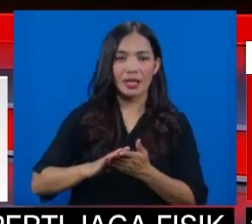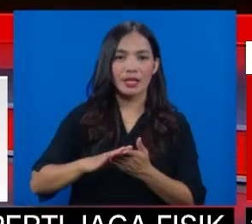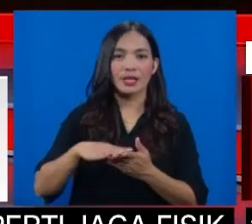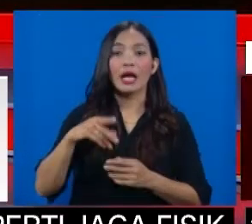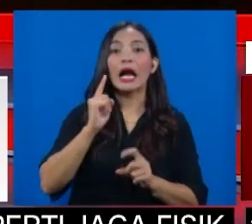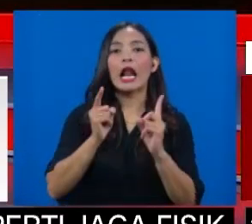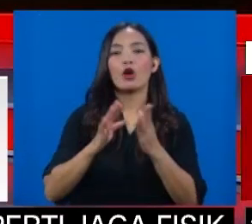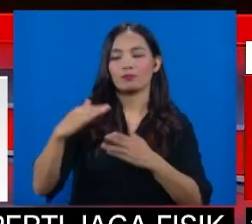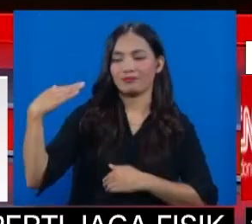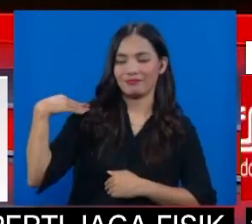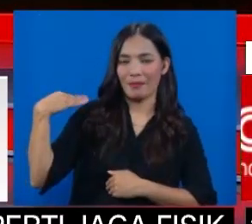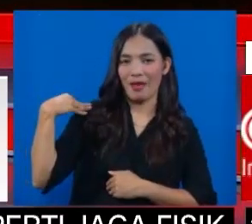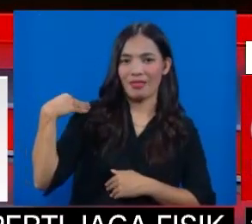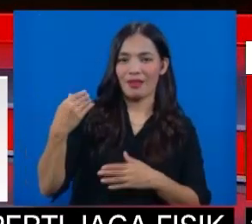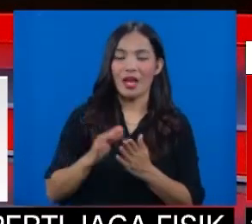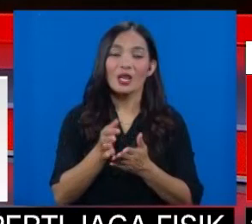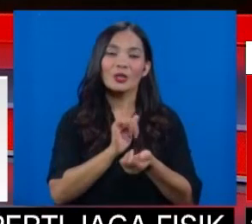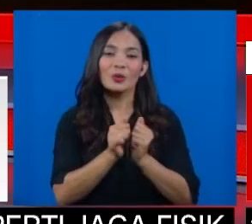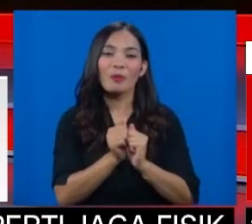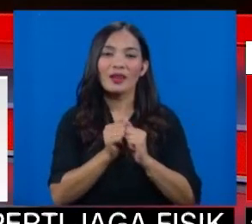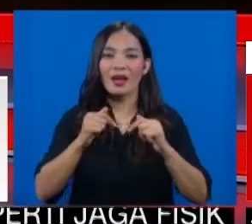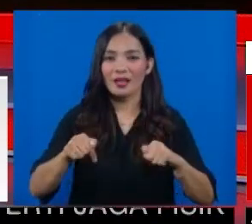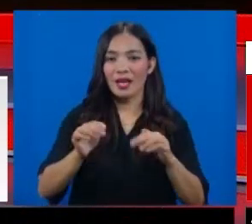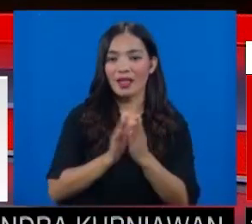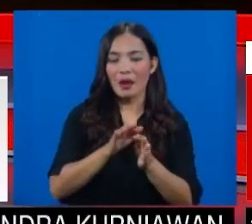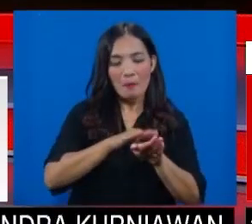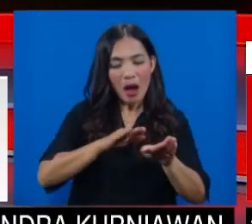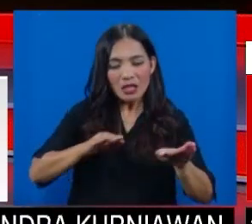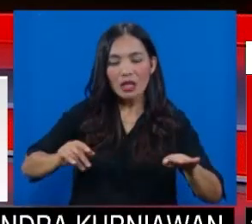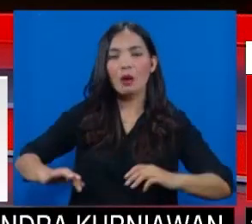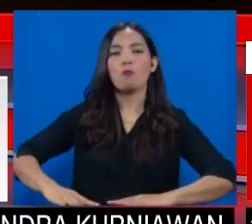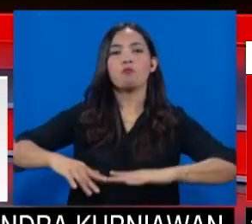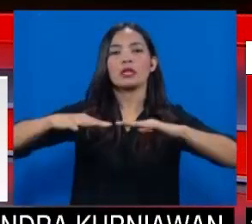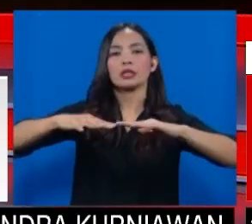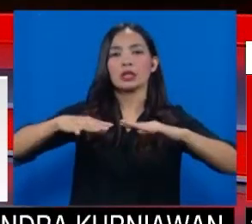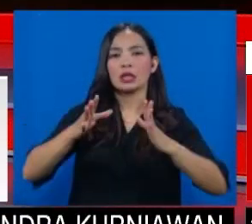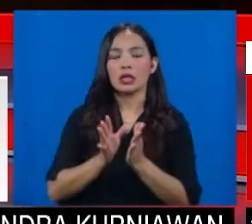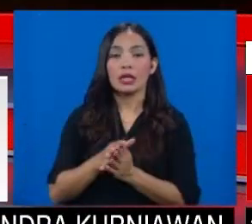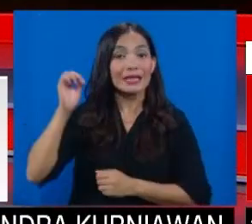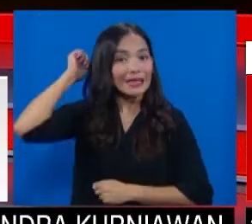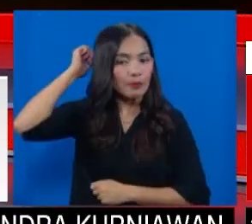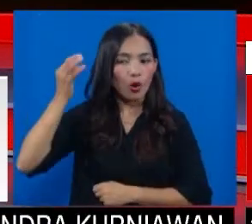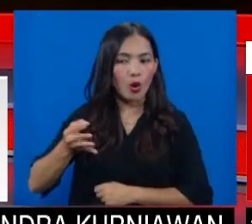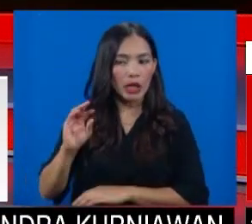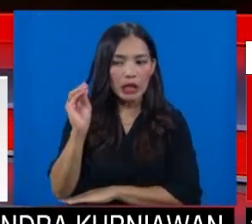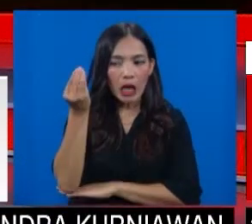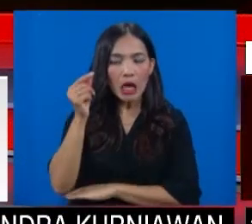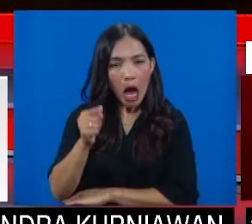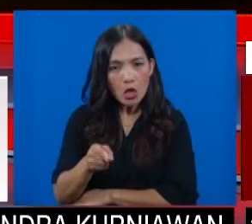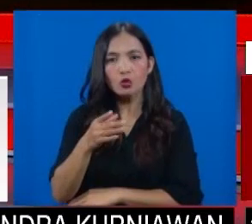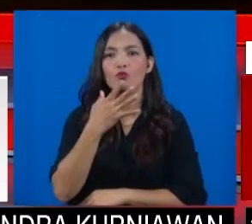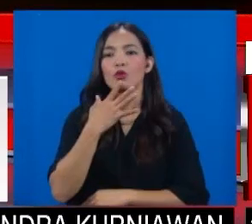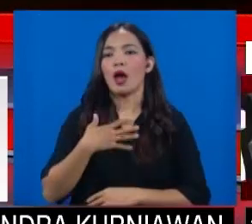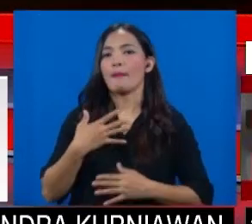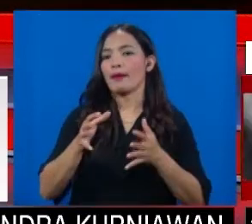depannya. Jokowi menekankan agar dalam penanganan macet dan banjir di ibu kota harus ada perkembangan signifikan. Heru